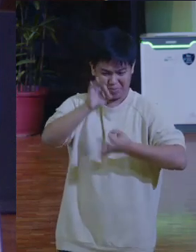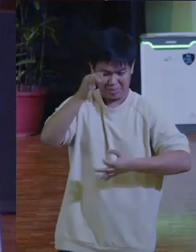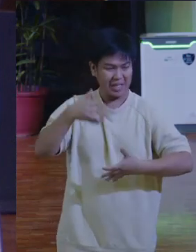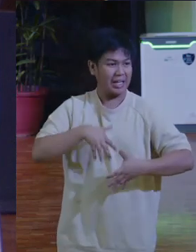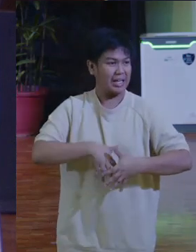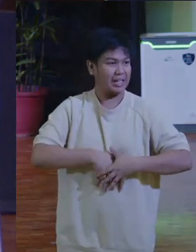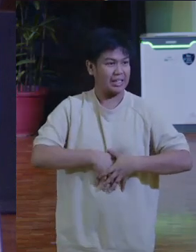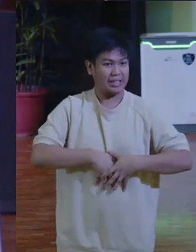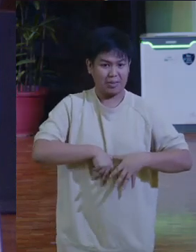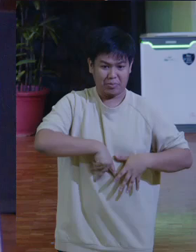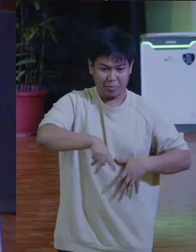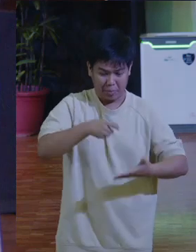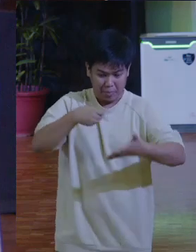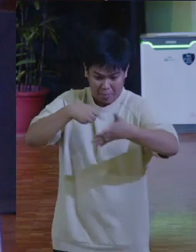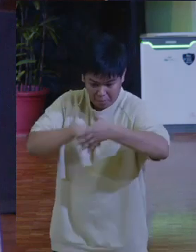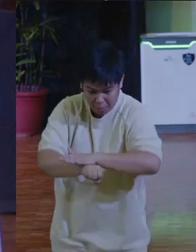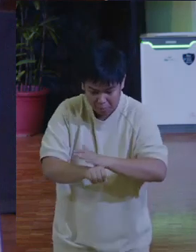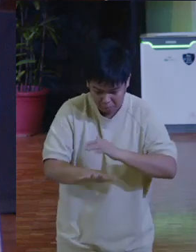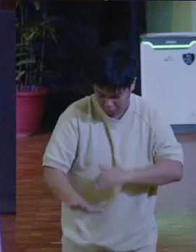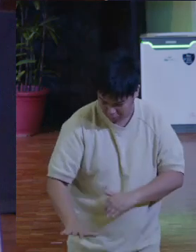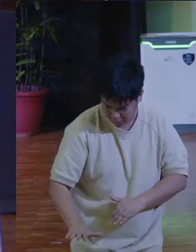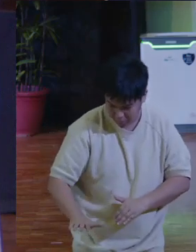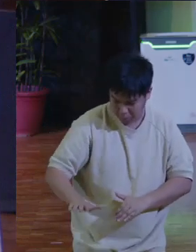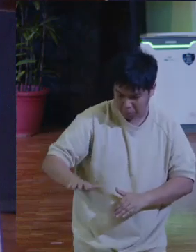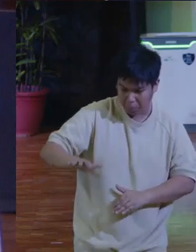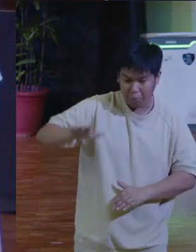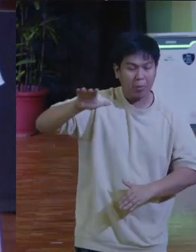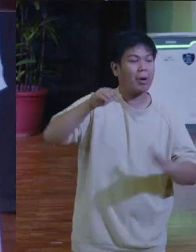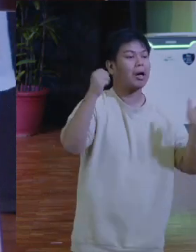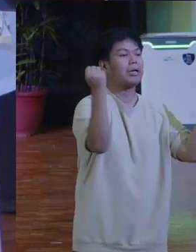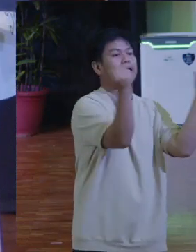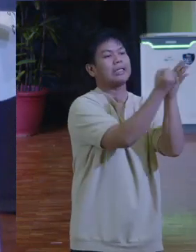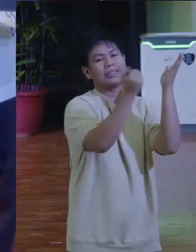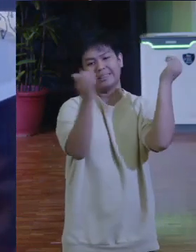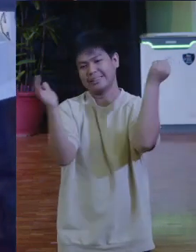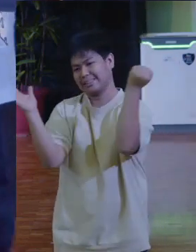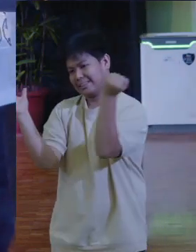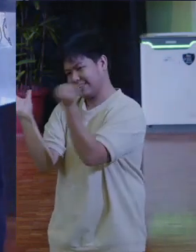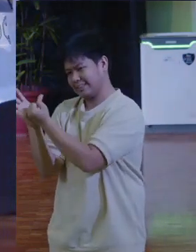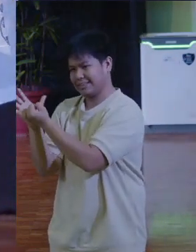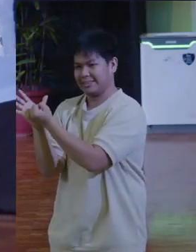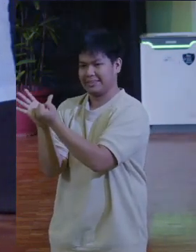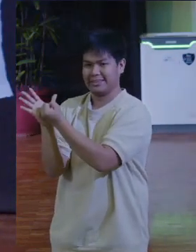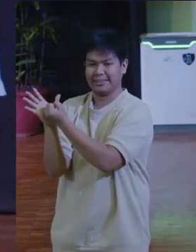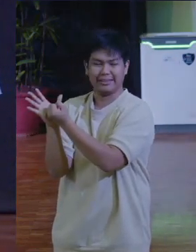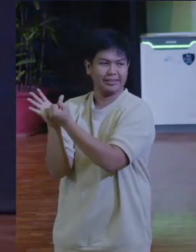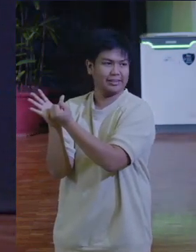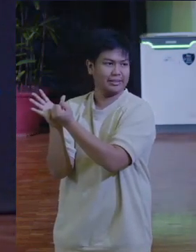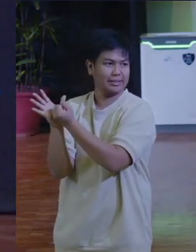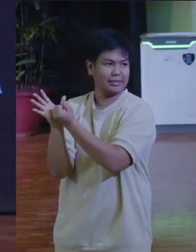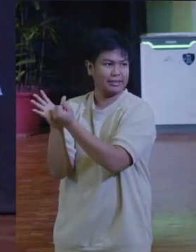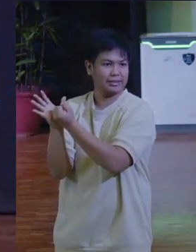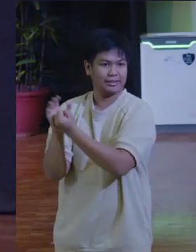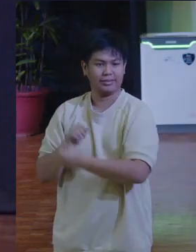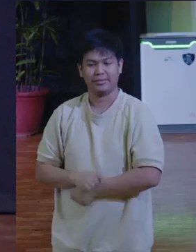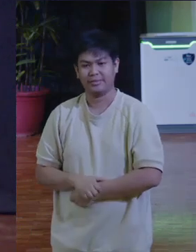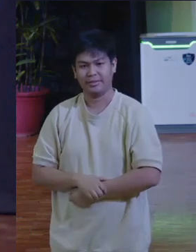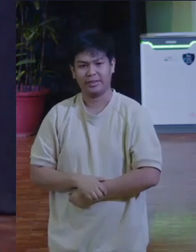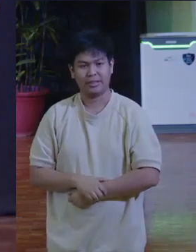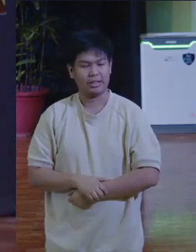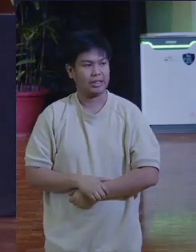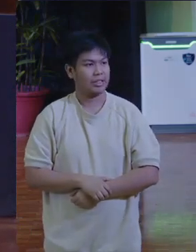day of God's vengeance para sa kanya. Para sa kanyang pananampalataya sa kanyang sariling anak, siya